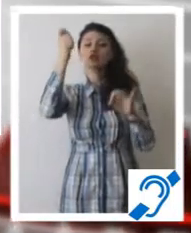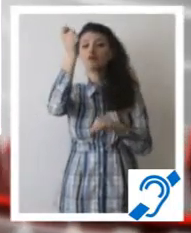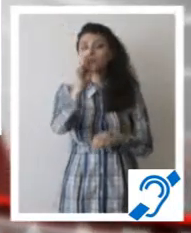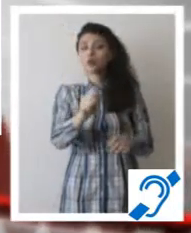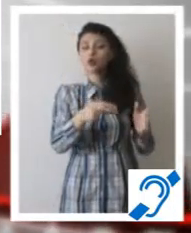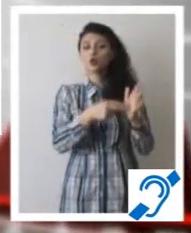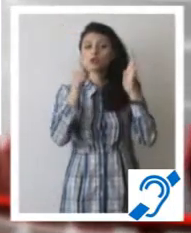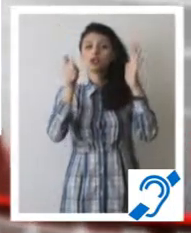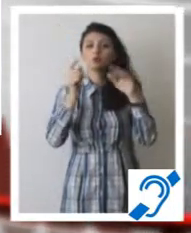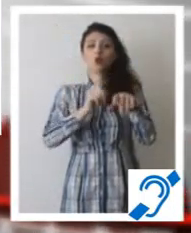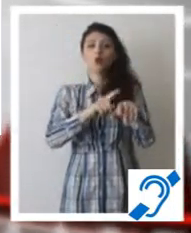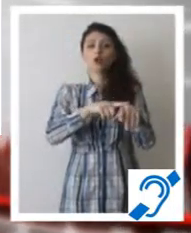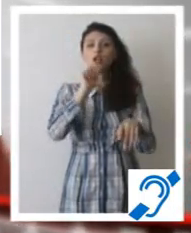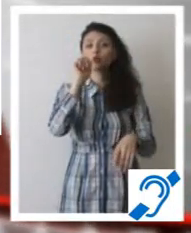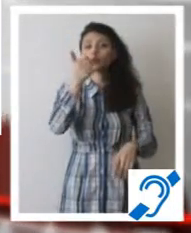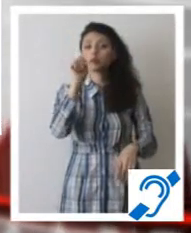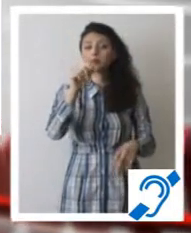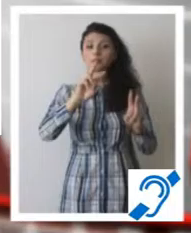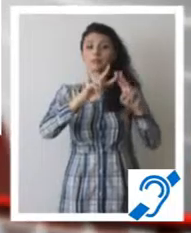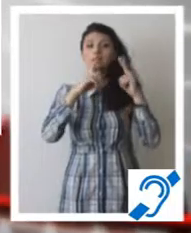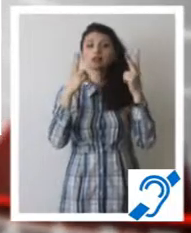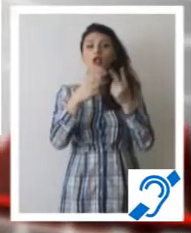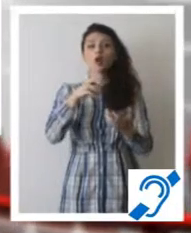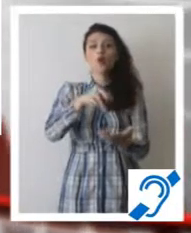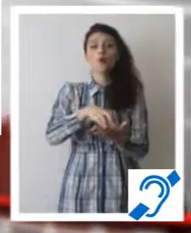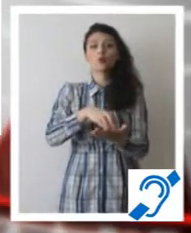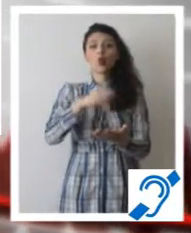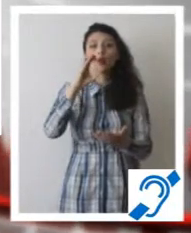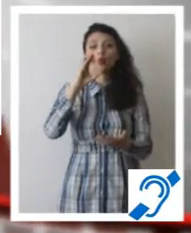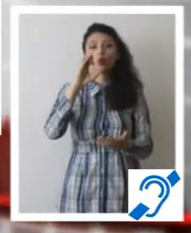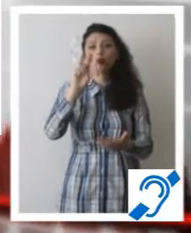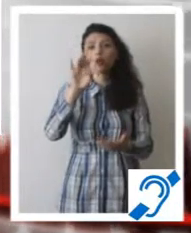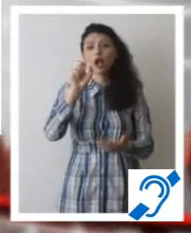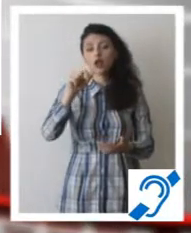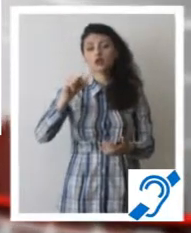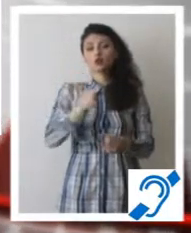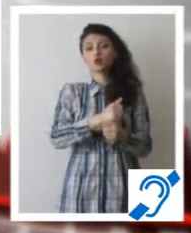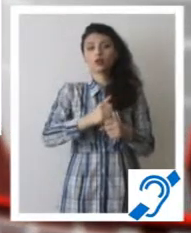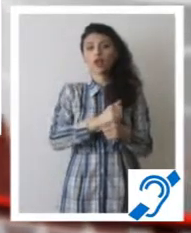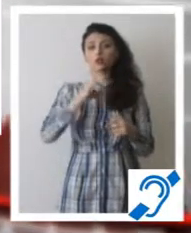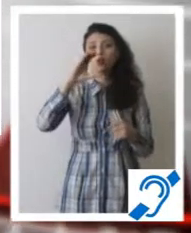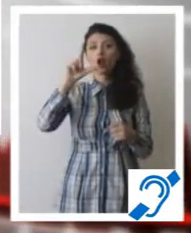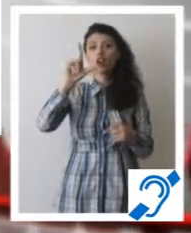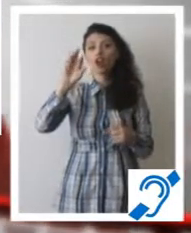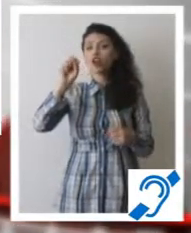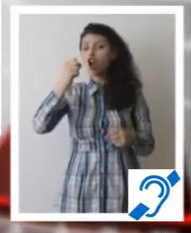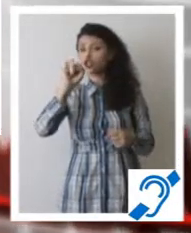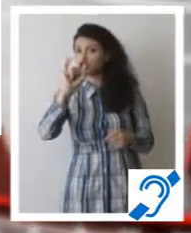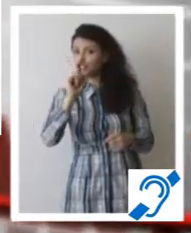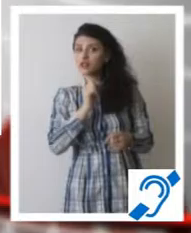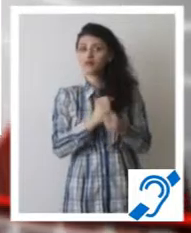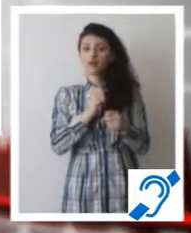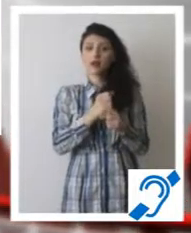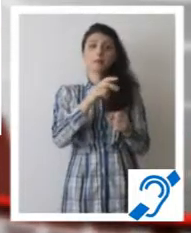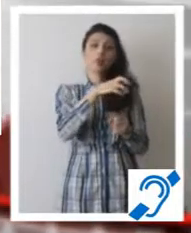februarie 2016, orele 11, pe stadionul din comuna Curcani, județul Călăraș, echipa de oină fete a CS Dacia